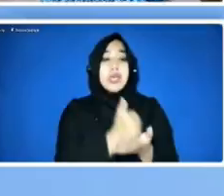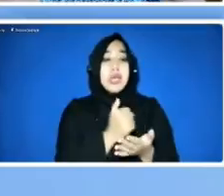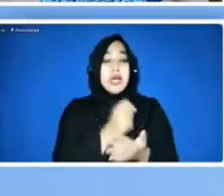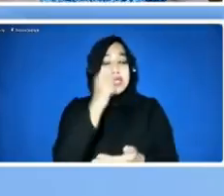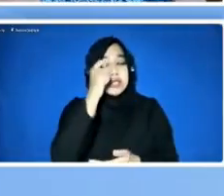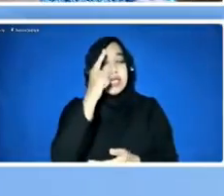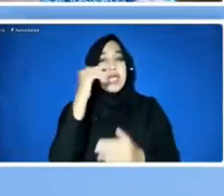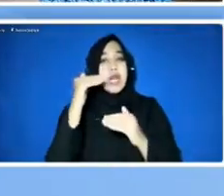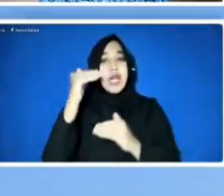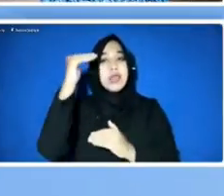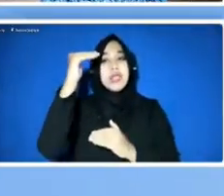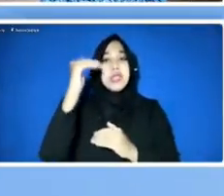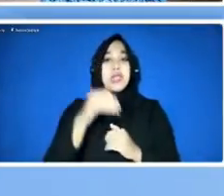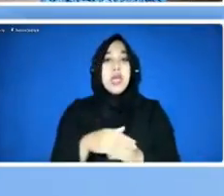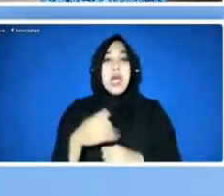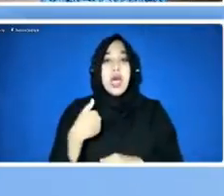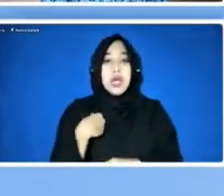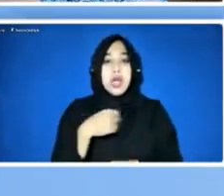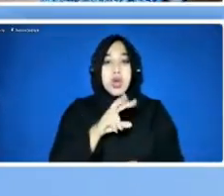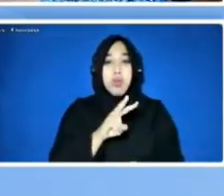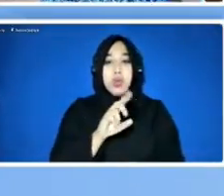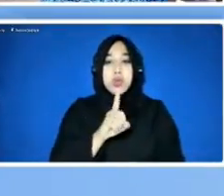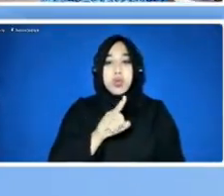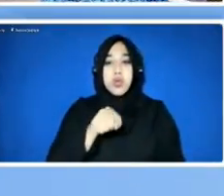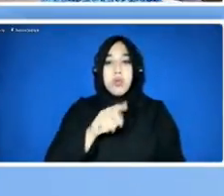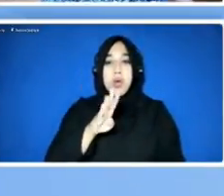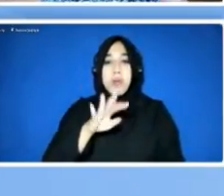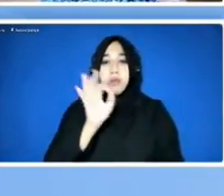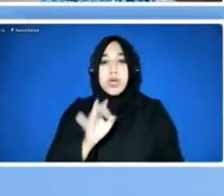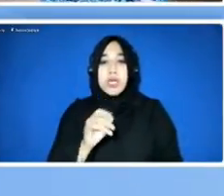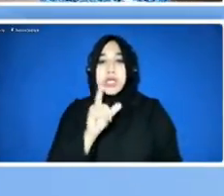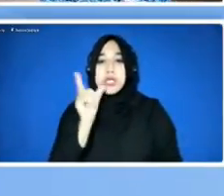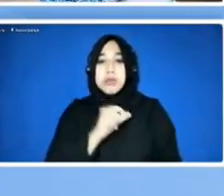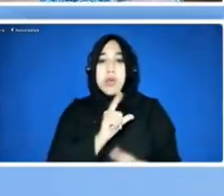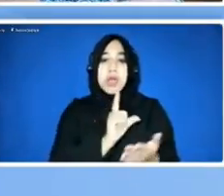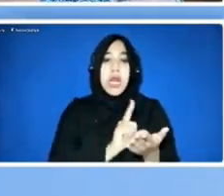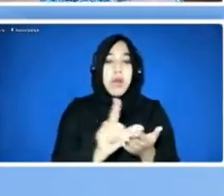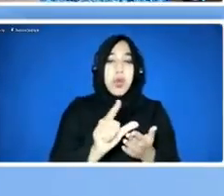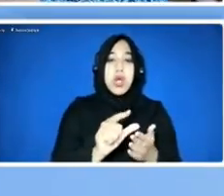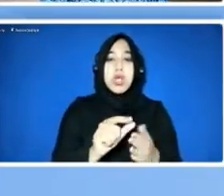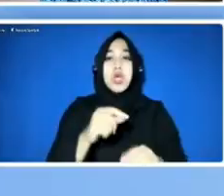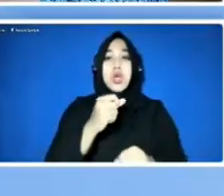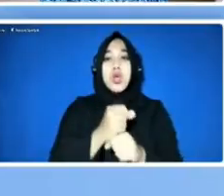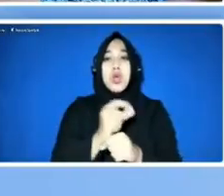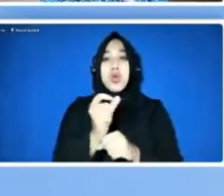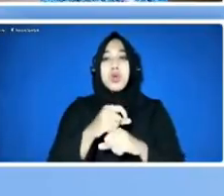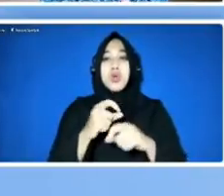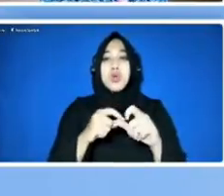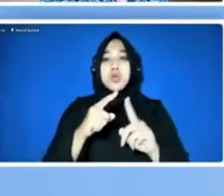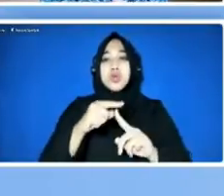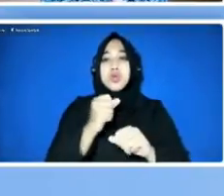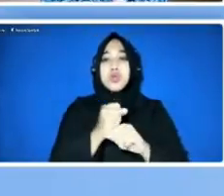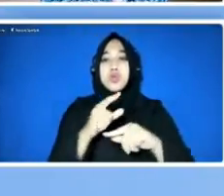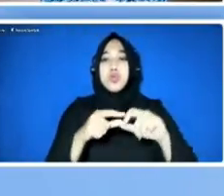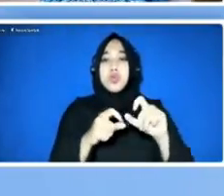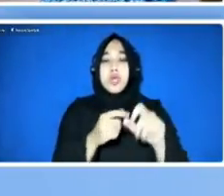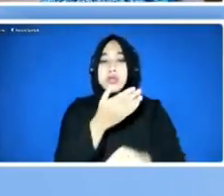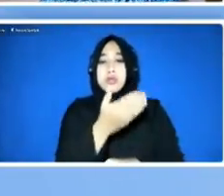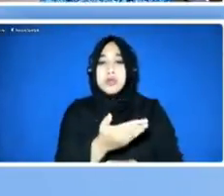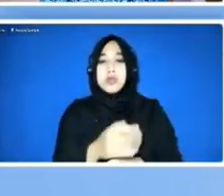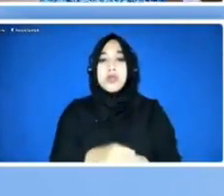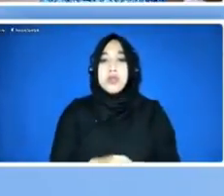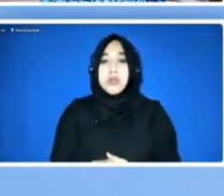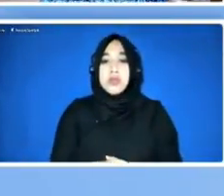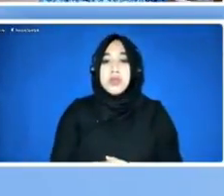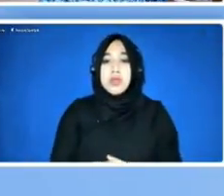ada 21,48% yang mengatakan segera melapor ke gugus tugas, ya. Lalu kemudian kita masih pakai istilah gugus tugas dari